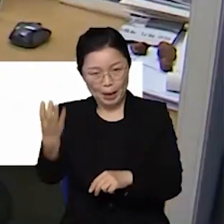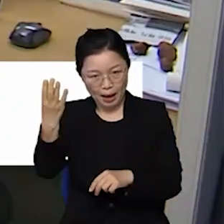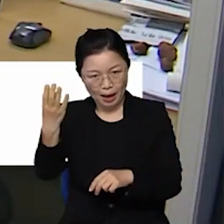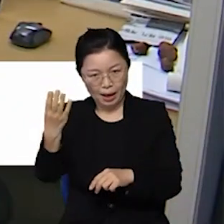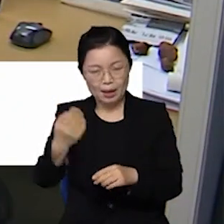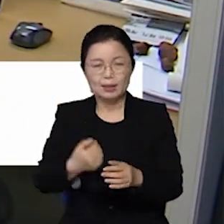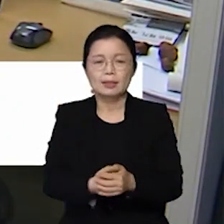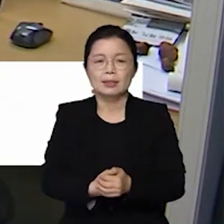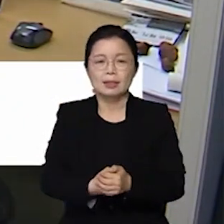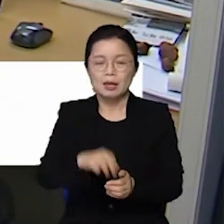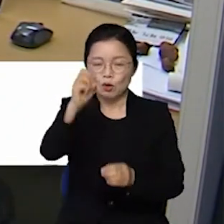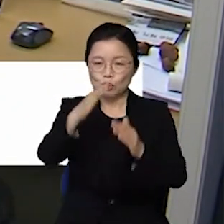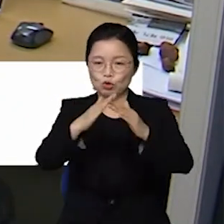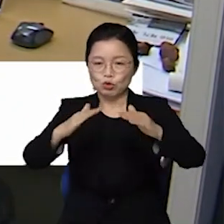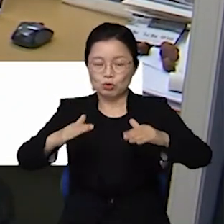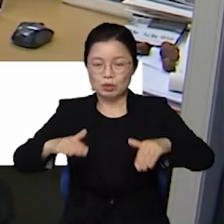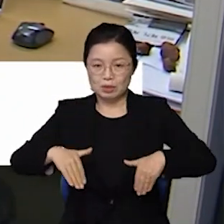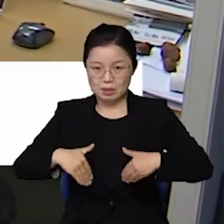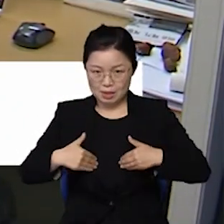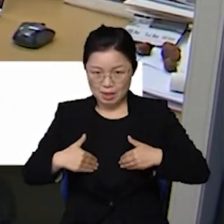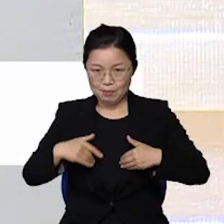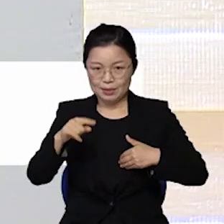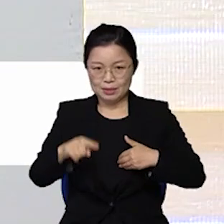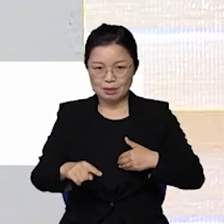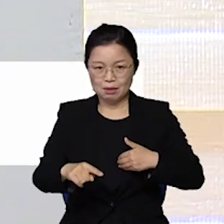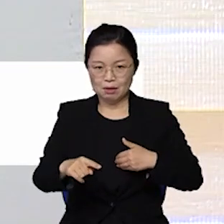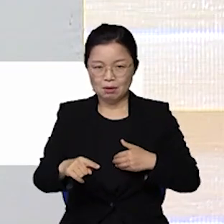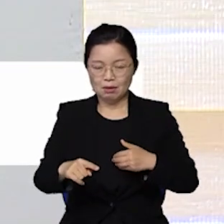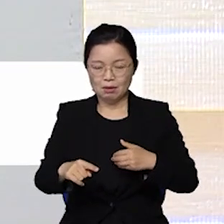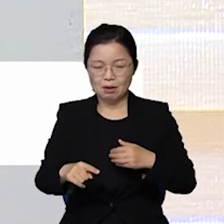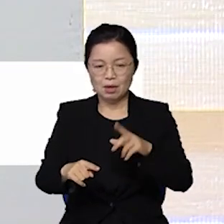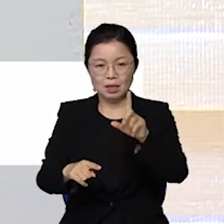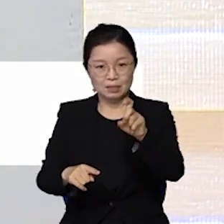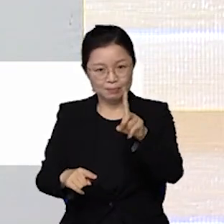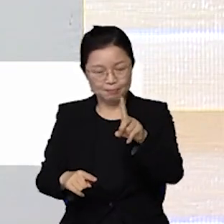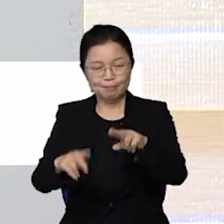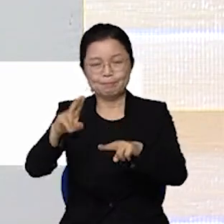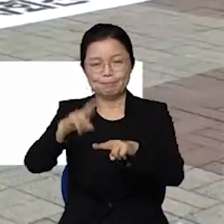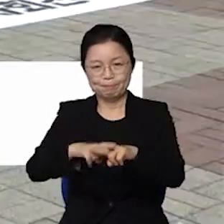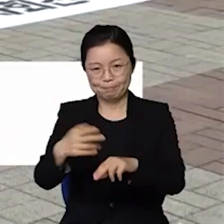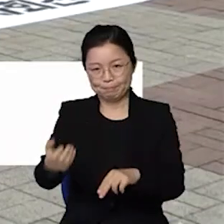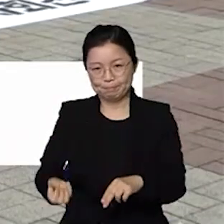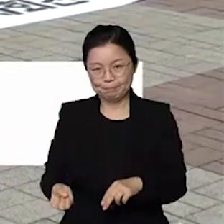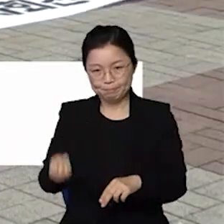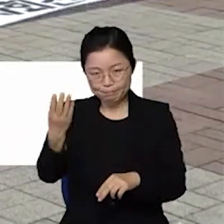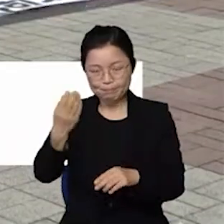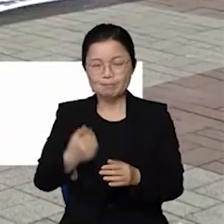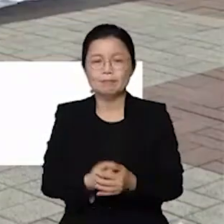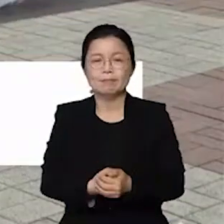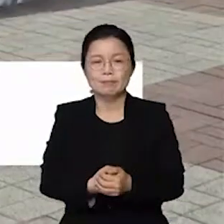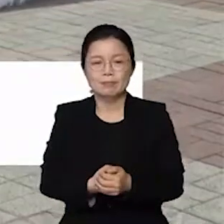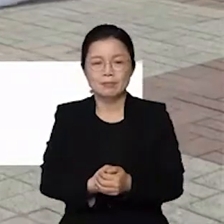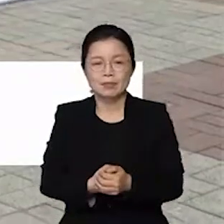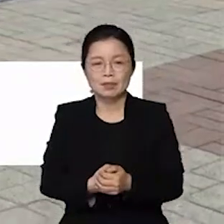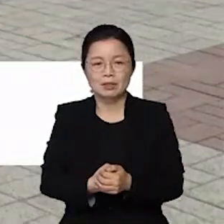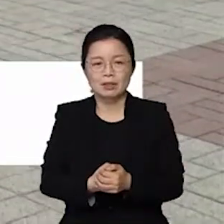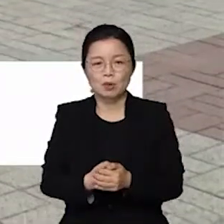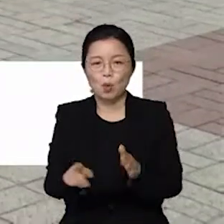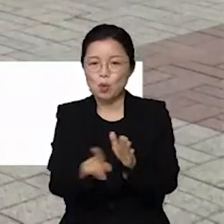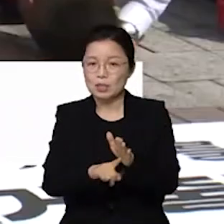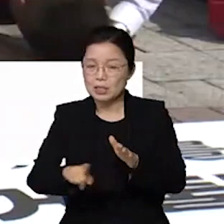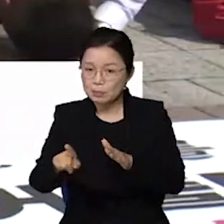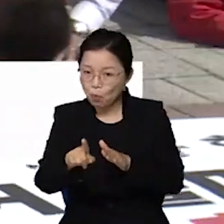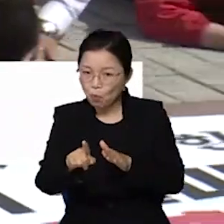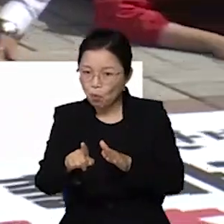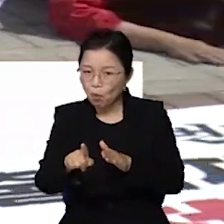거머쥐었고, 광주 전남 기초의회에서 11석을 확보했습니다. 호남에서 대한진보정당으로서의